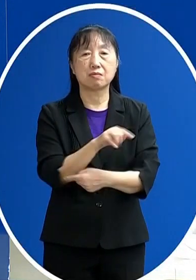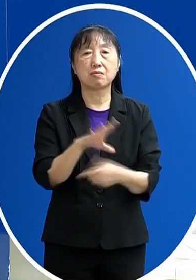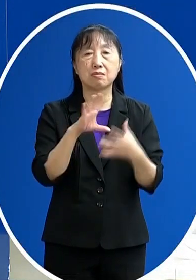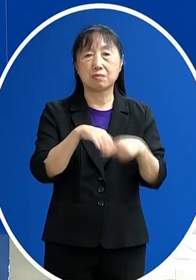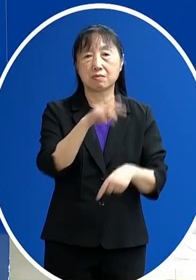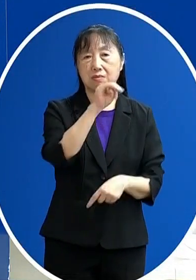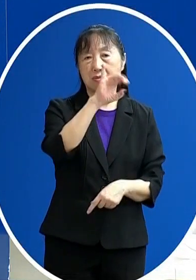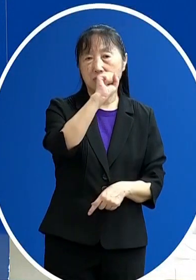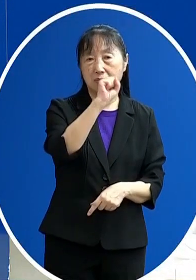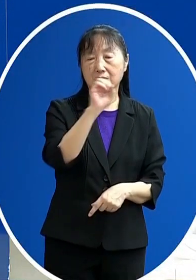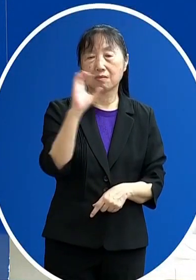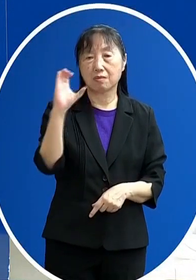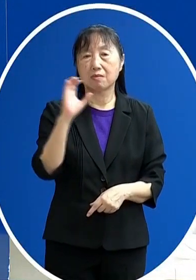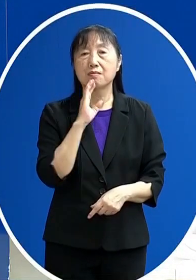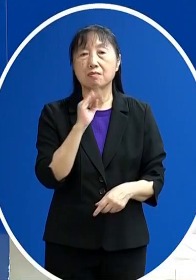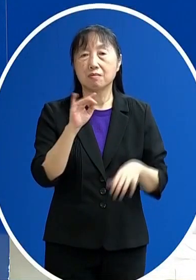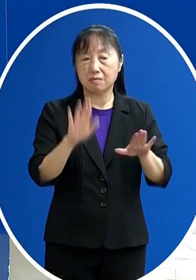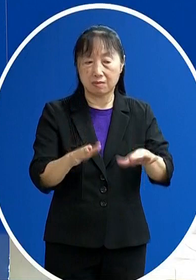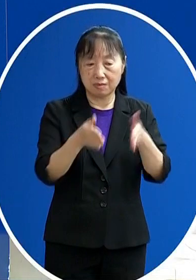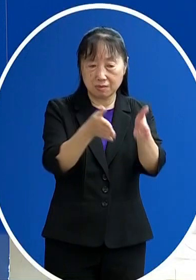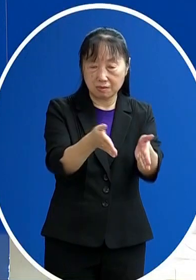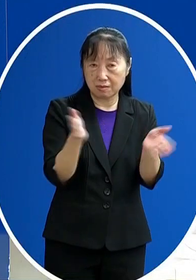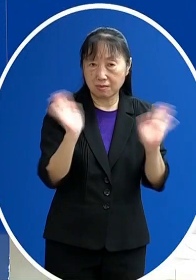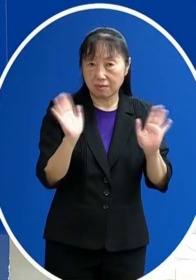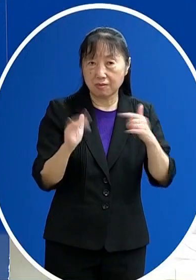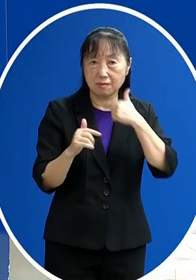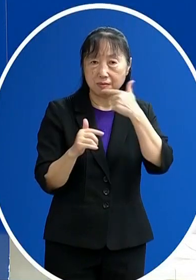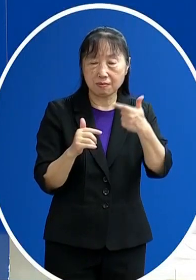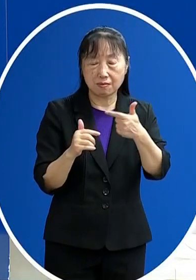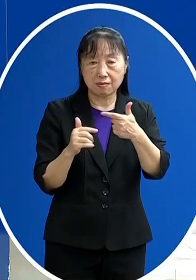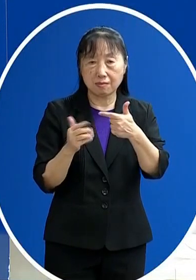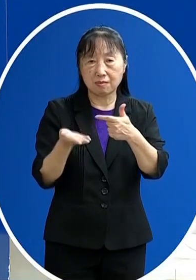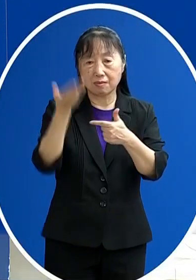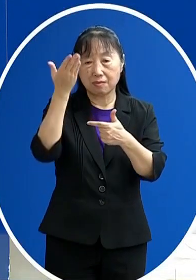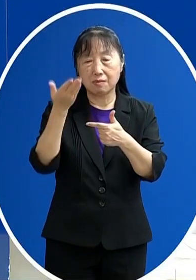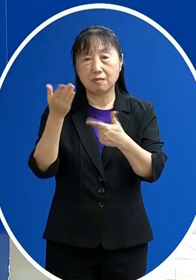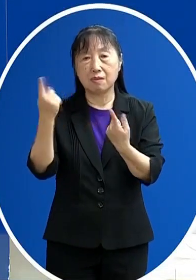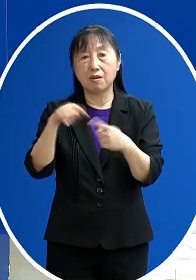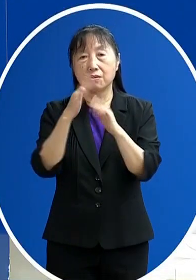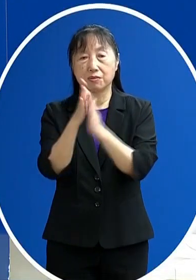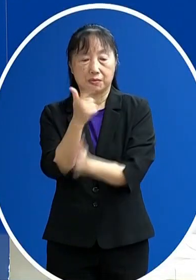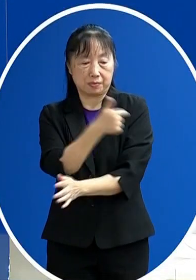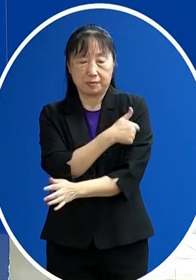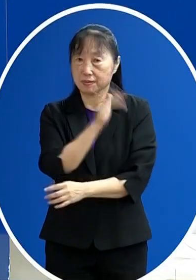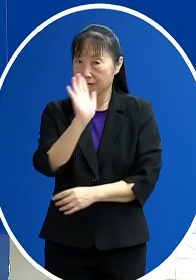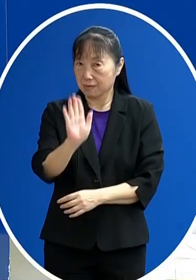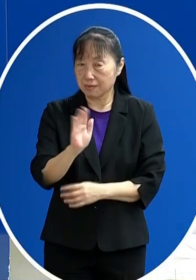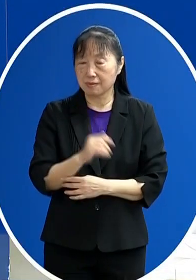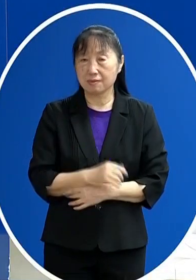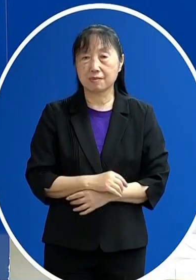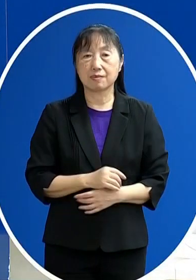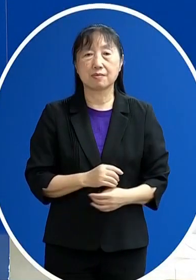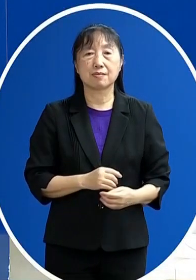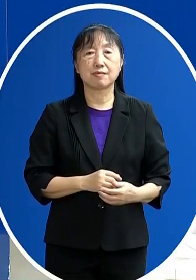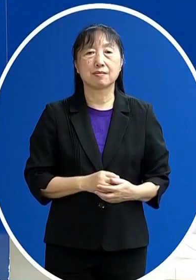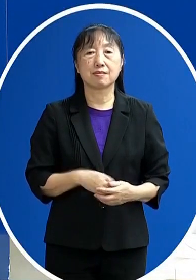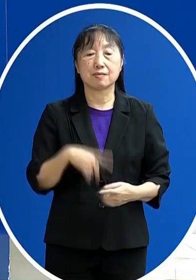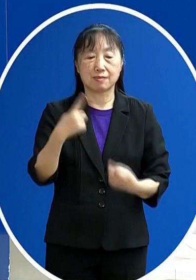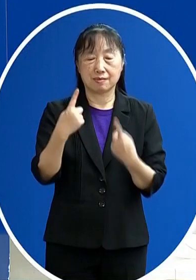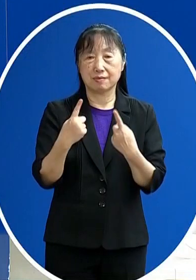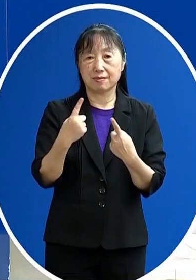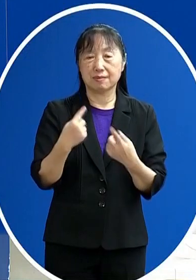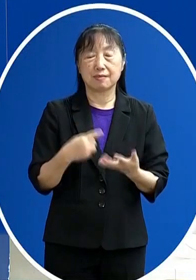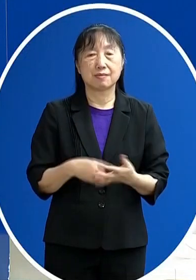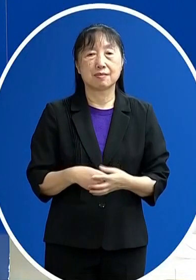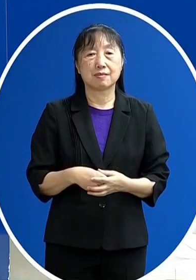可能比较在我们现在儿童六岁以上普遍有接种疫苗的状况之下，那相对来讲会比较容易